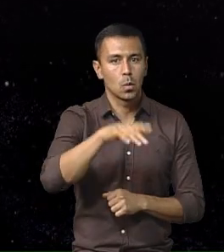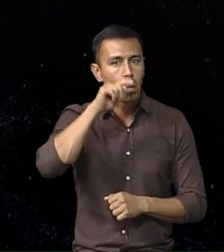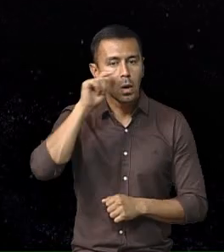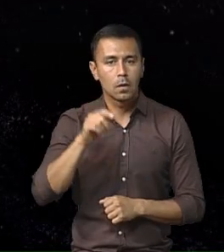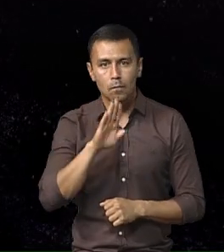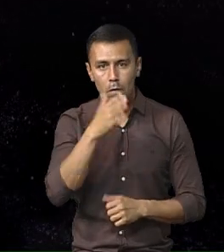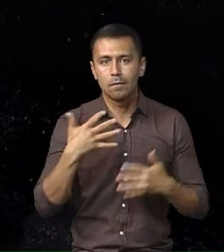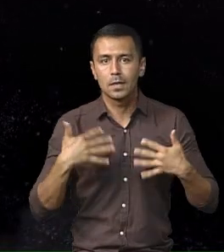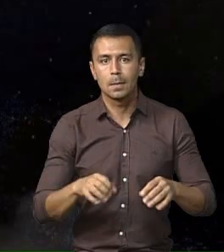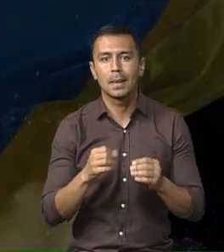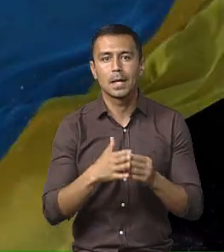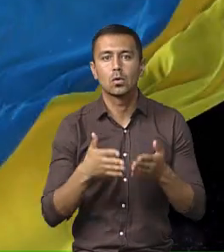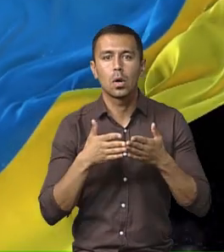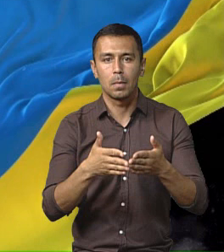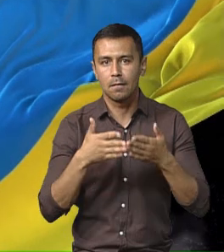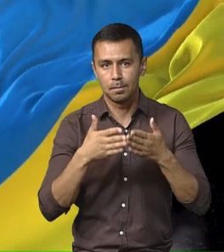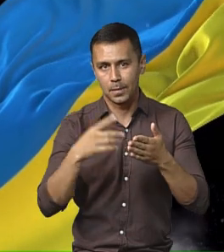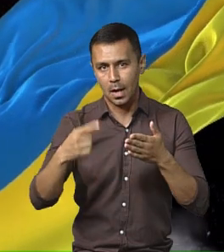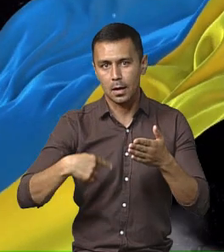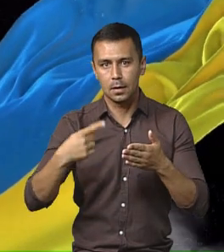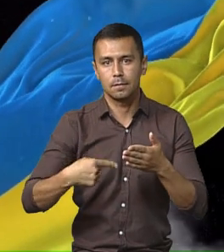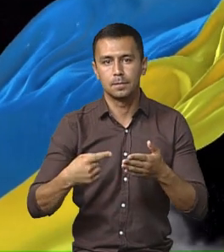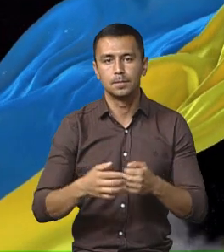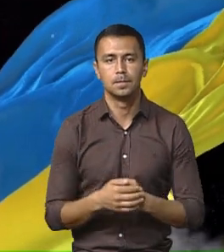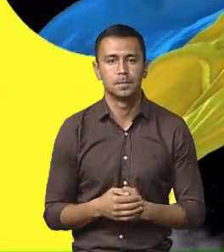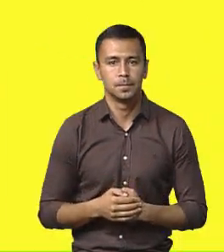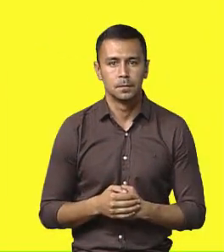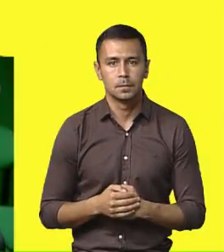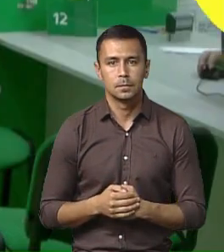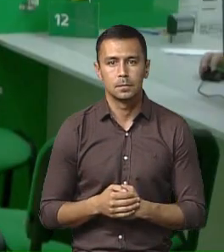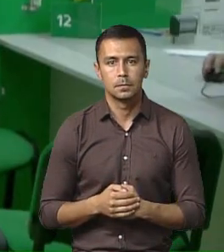України ворог втратив 15 кораблів та катерів.